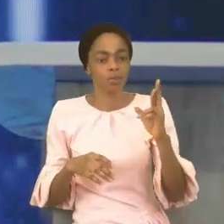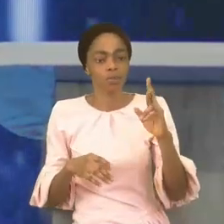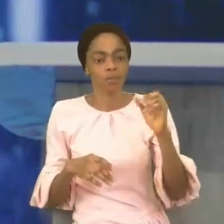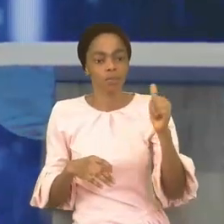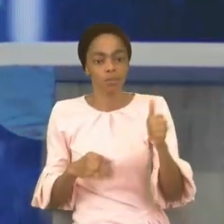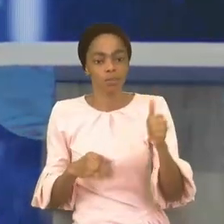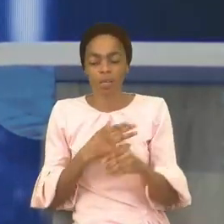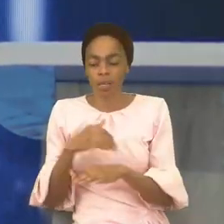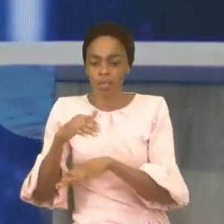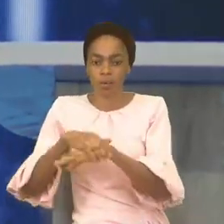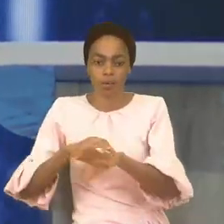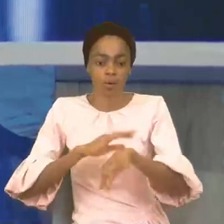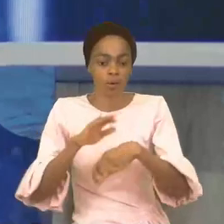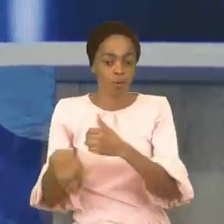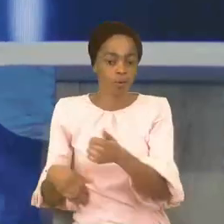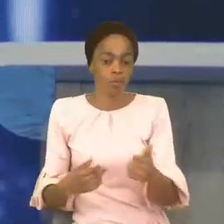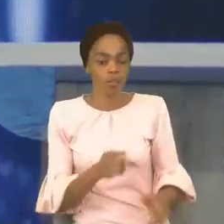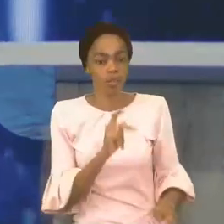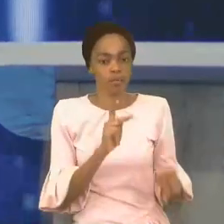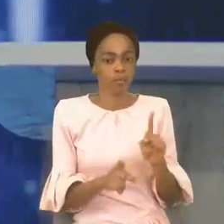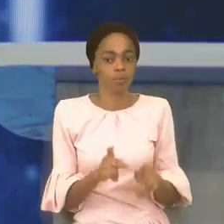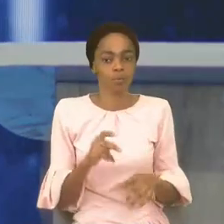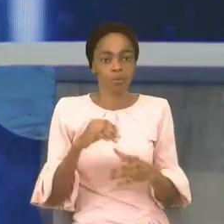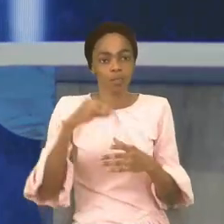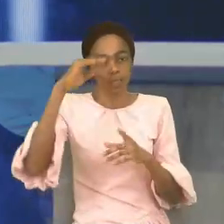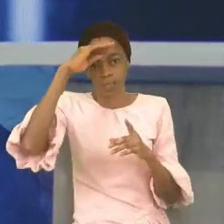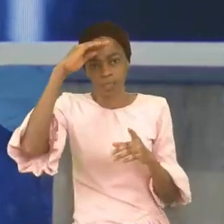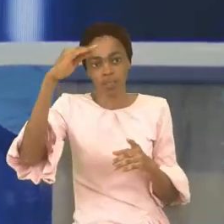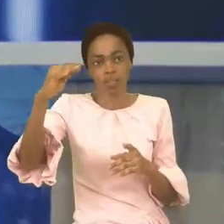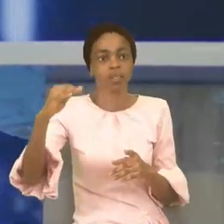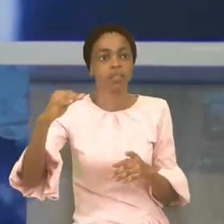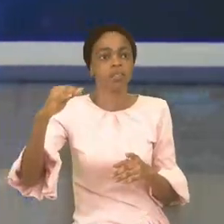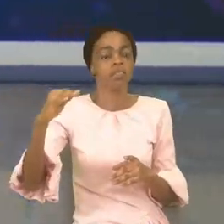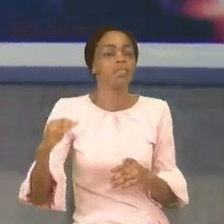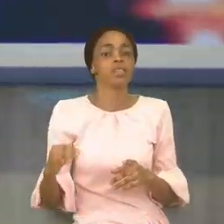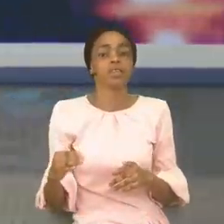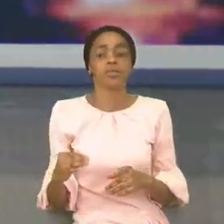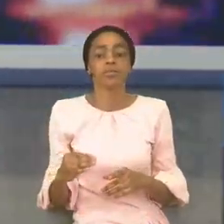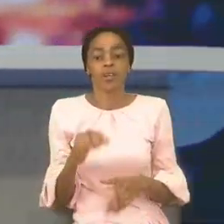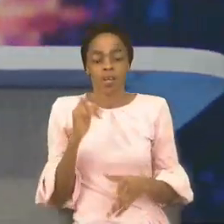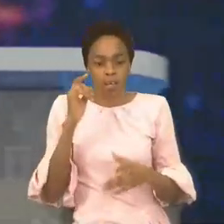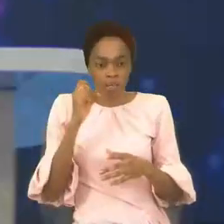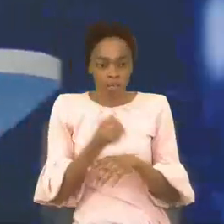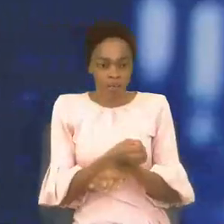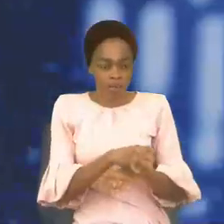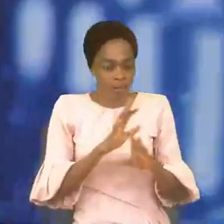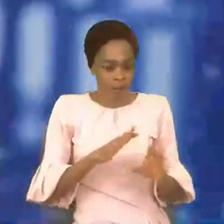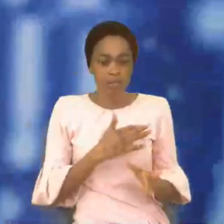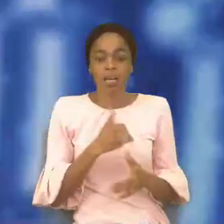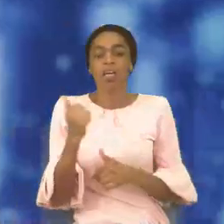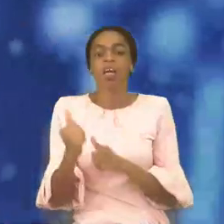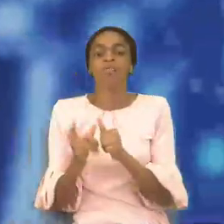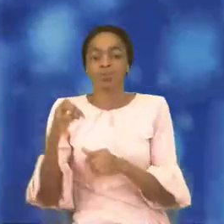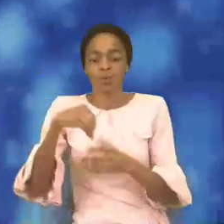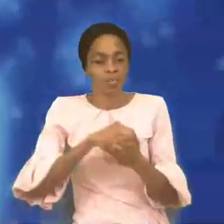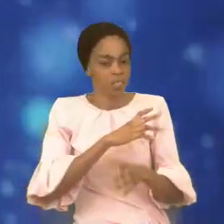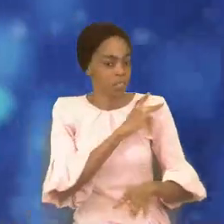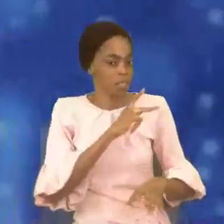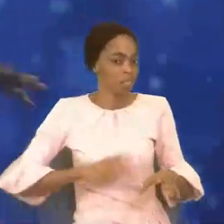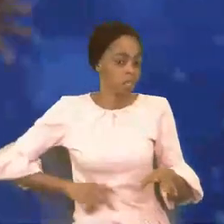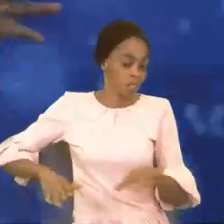Et ils ont rassemblé tout le monde, ses conseillers, ses dirigeants, tous ceux-là qui étaient dans tout